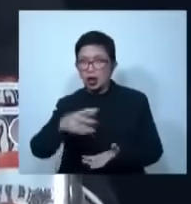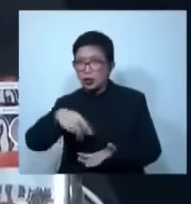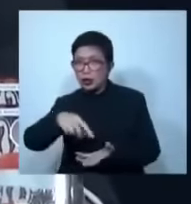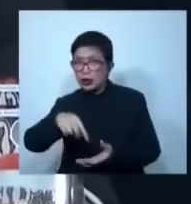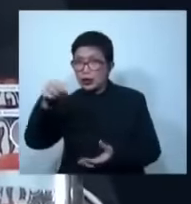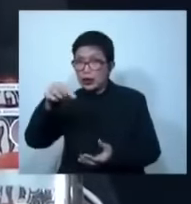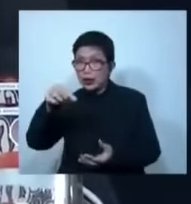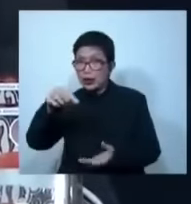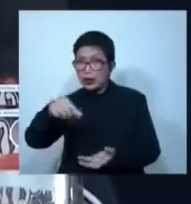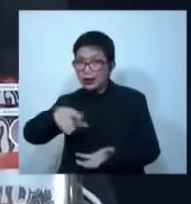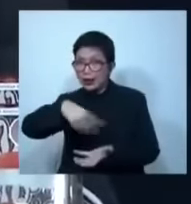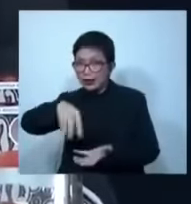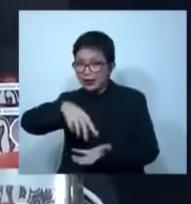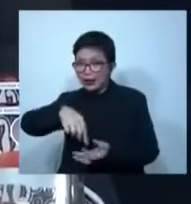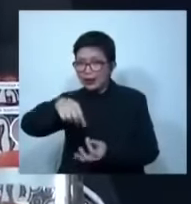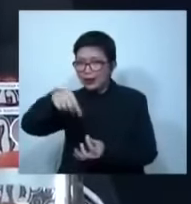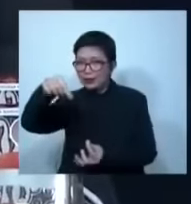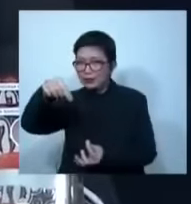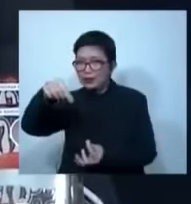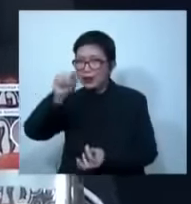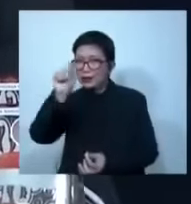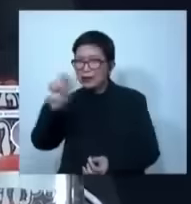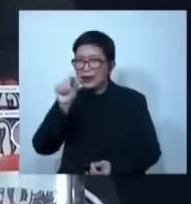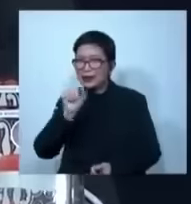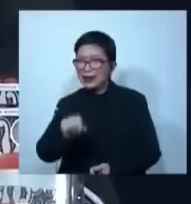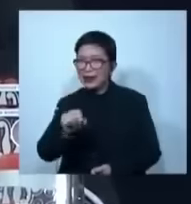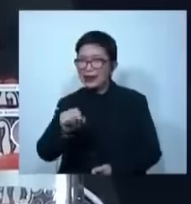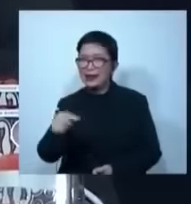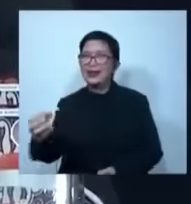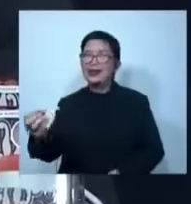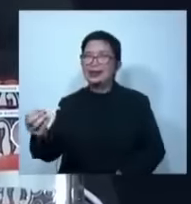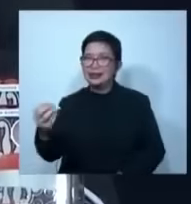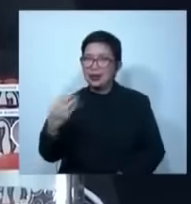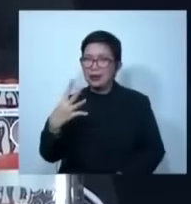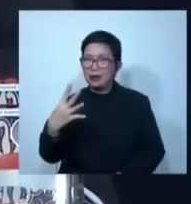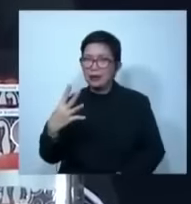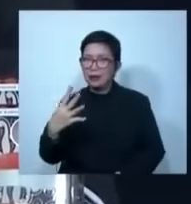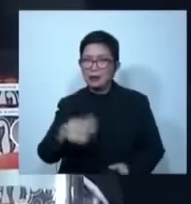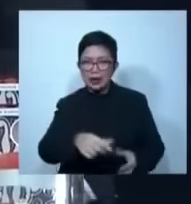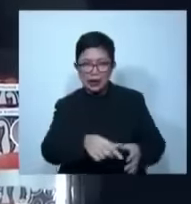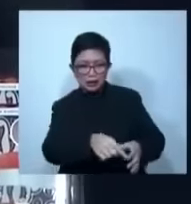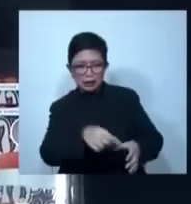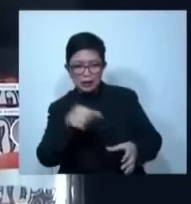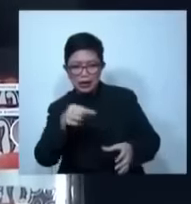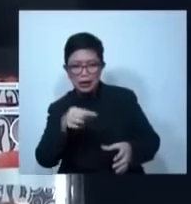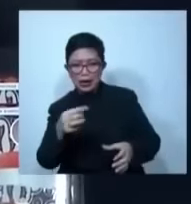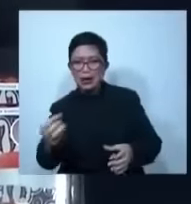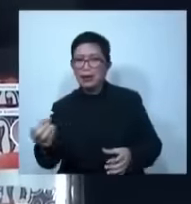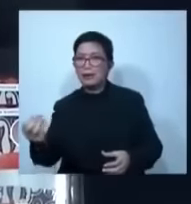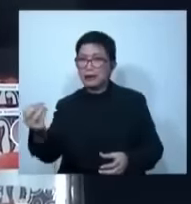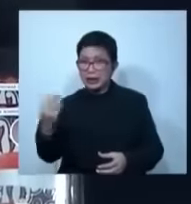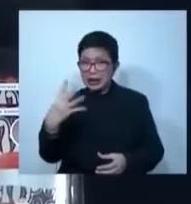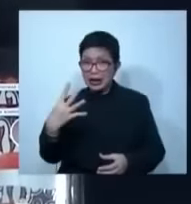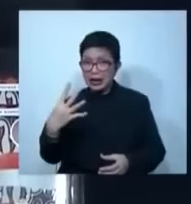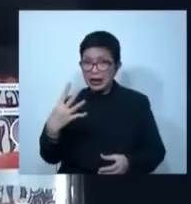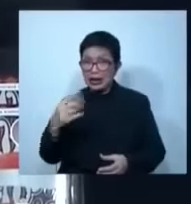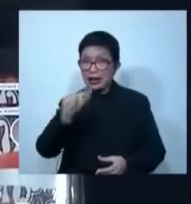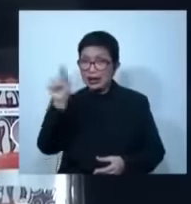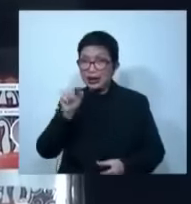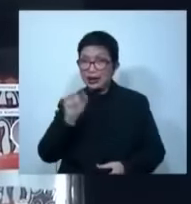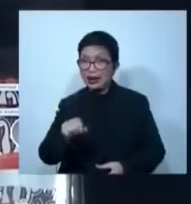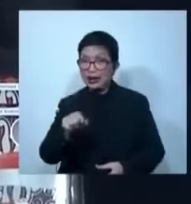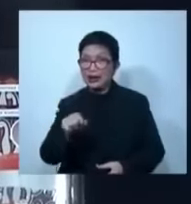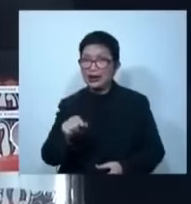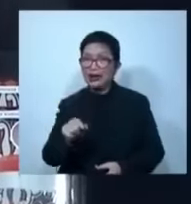dari Fishbowl dan akan dijawab dengan mengambil pertanyaan dari Fishbowl tersebut seperti